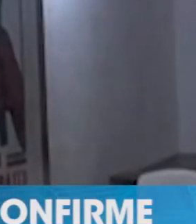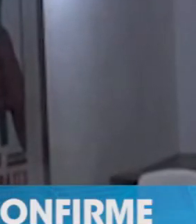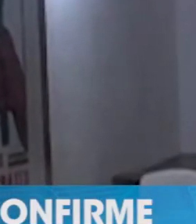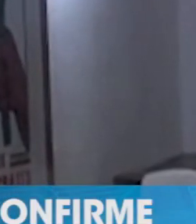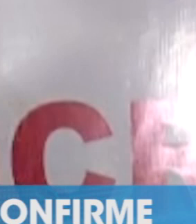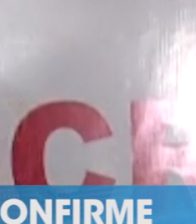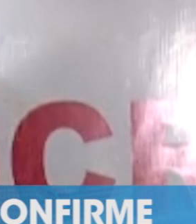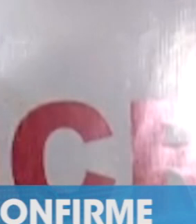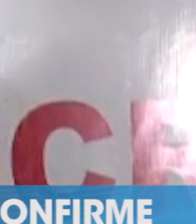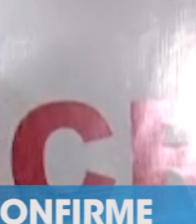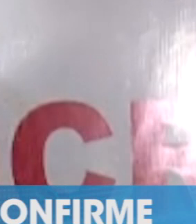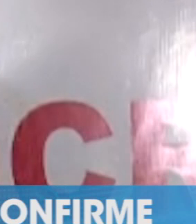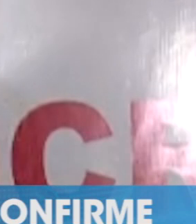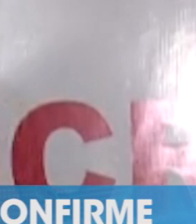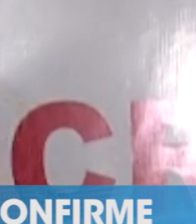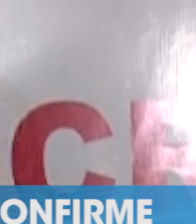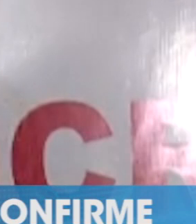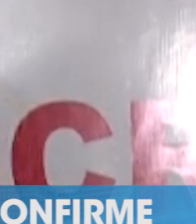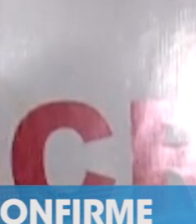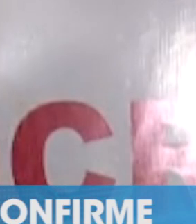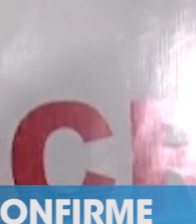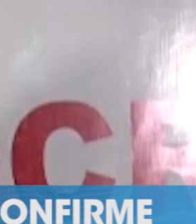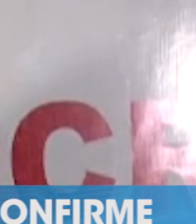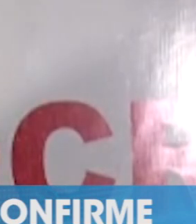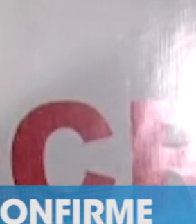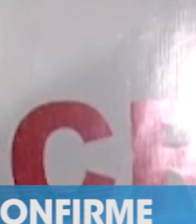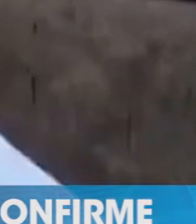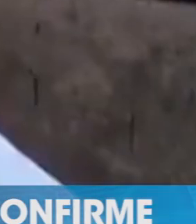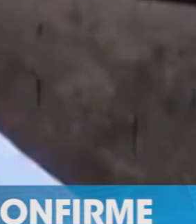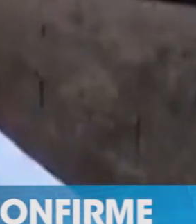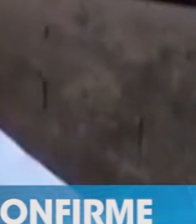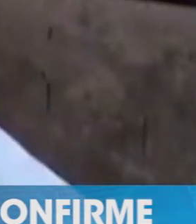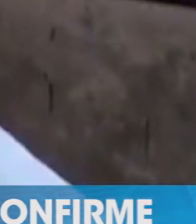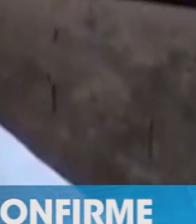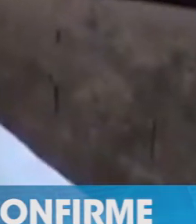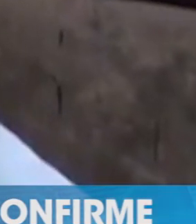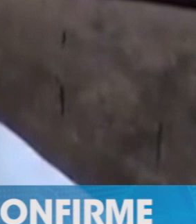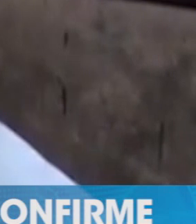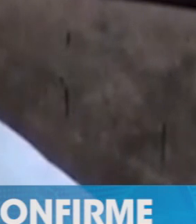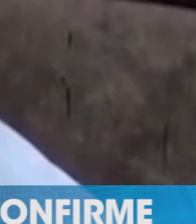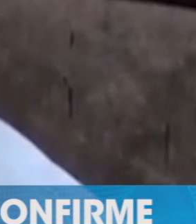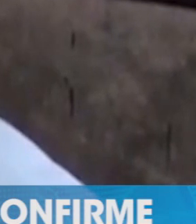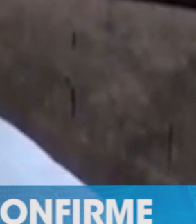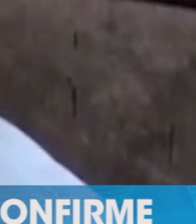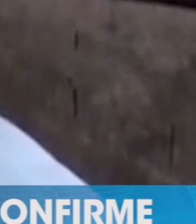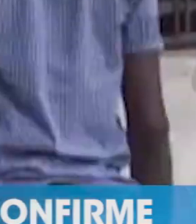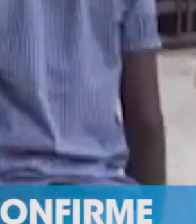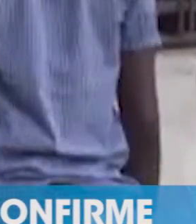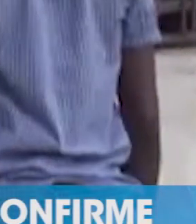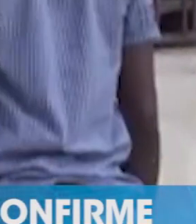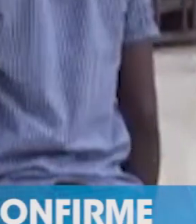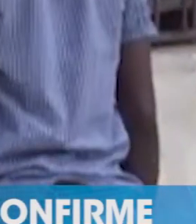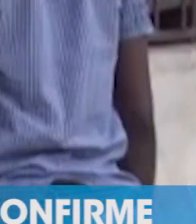définitifs des élections législatives tenues au Bénin dimanche 8 janvier. Les sages confirment les résultats provisoires de la